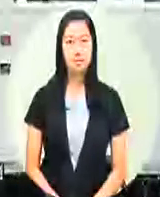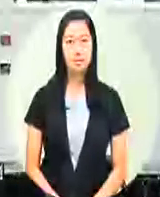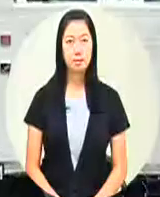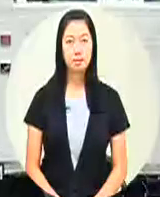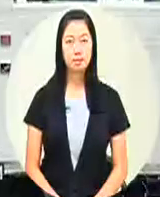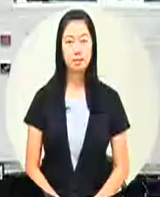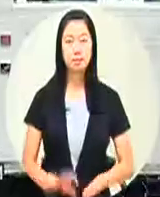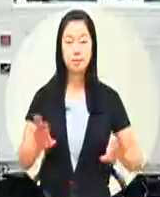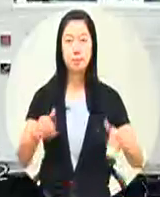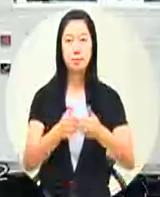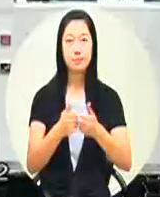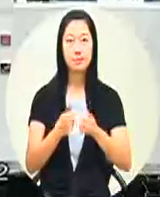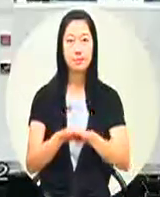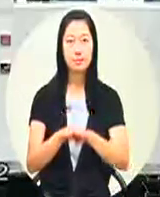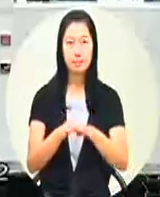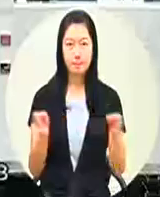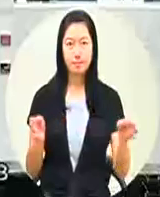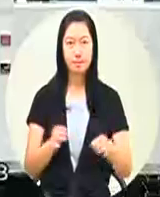继续开会。